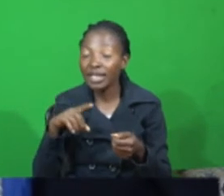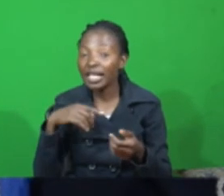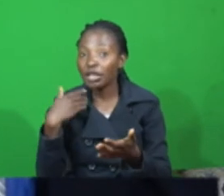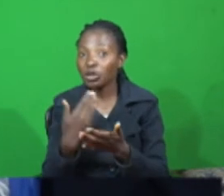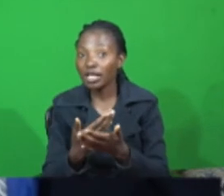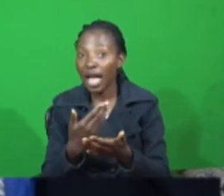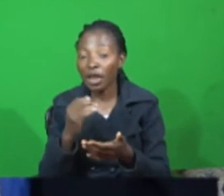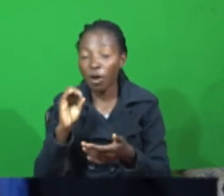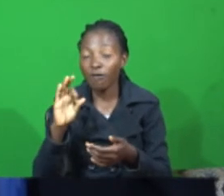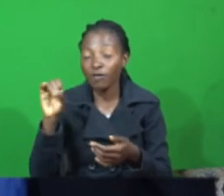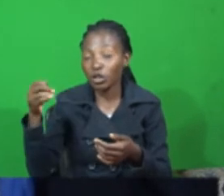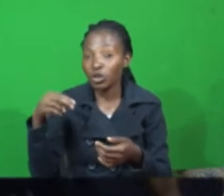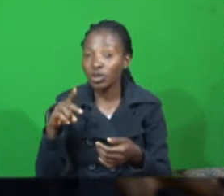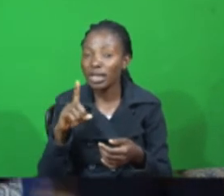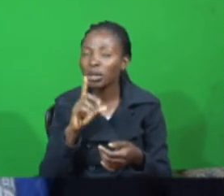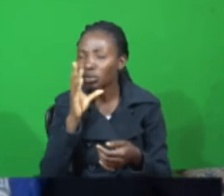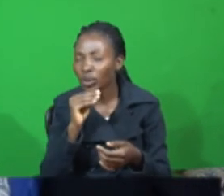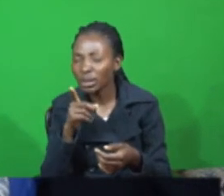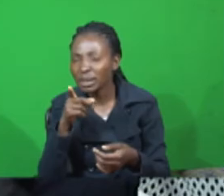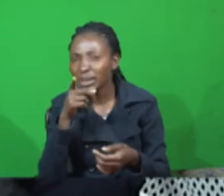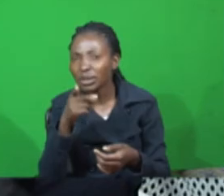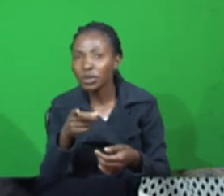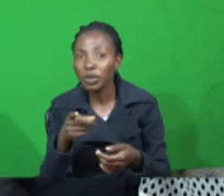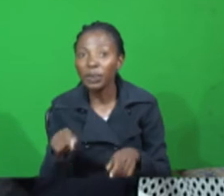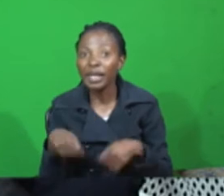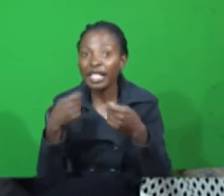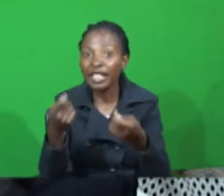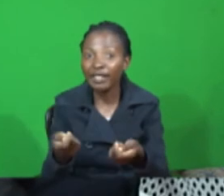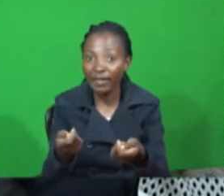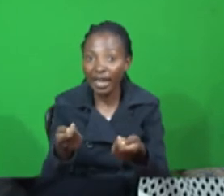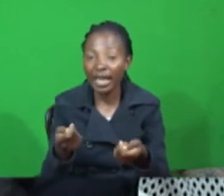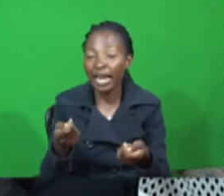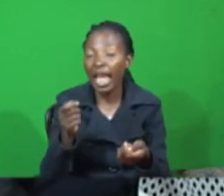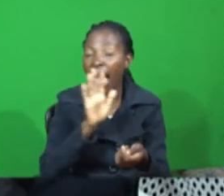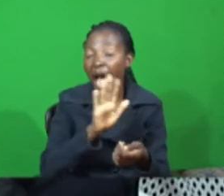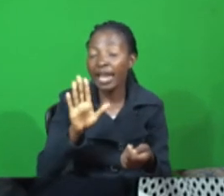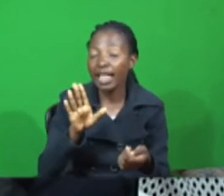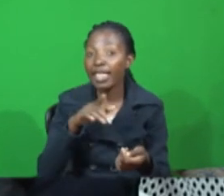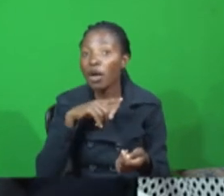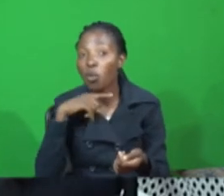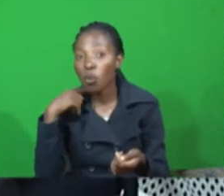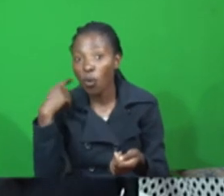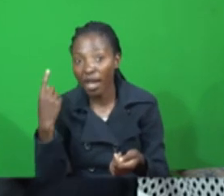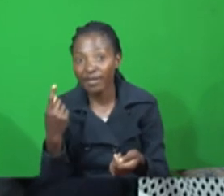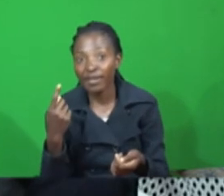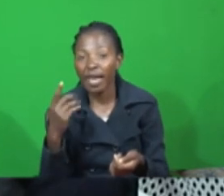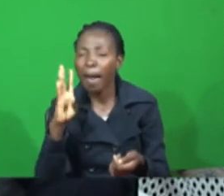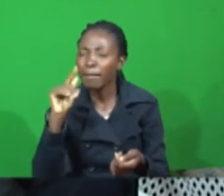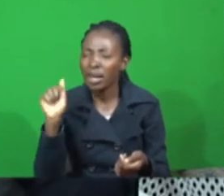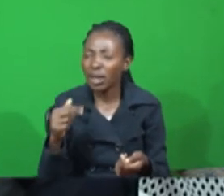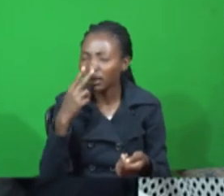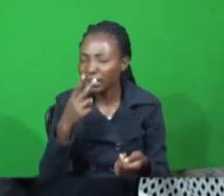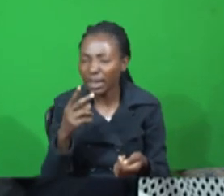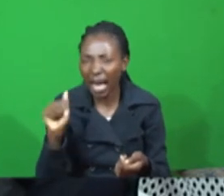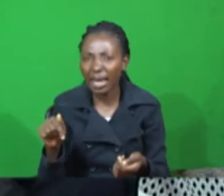aipota akachingonzwa Shera akura apa munyinyi wapfuura nepano. Otozonzwa kuti Shera aroora. Saka iye ndobva